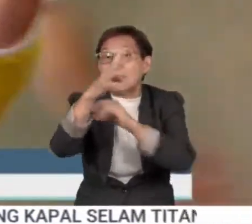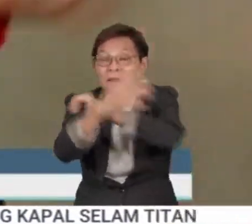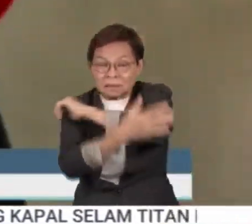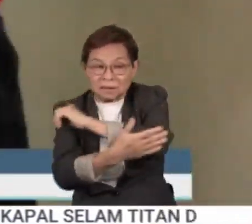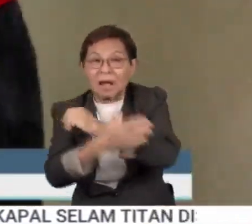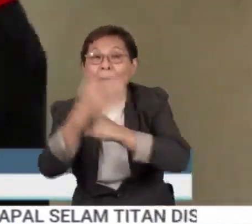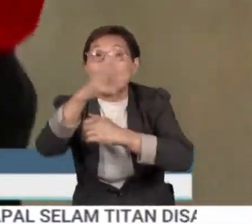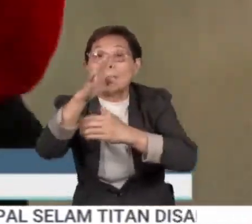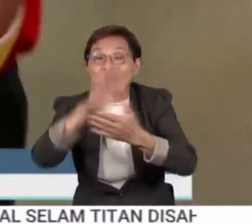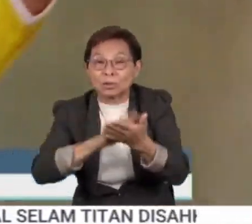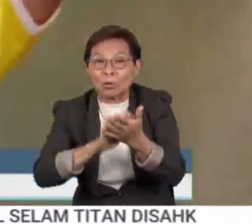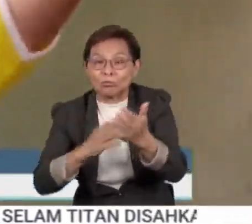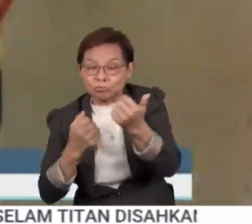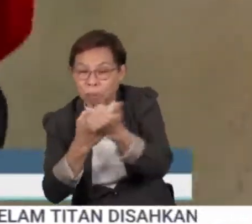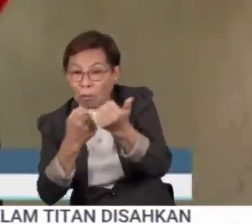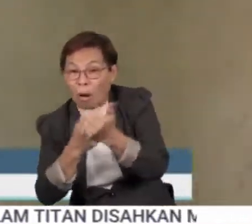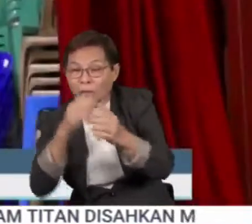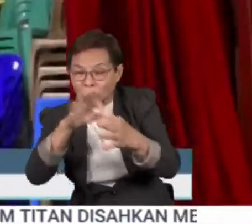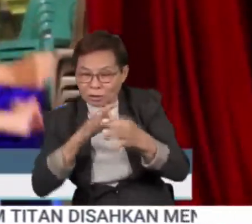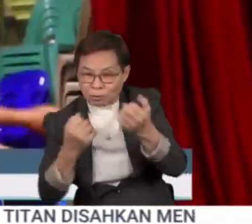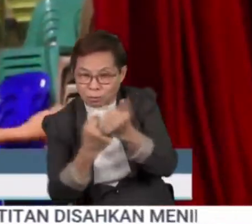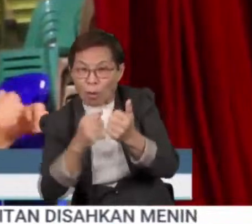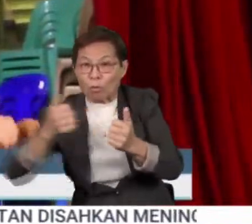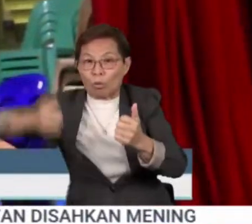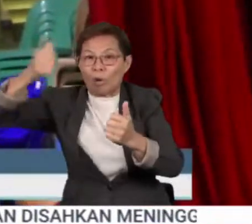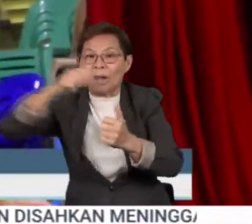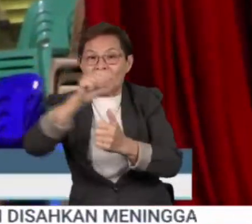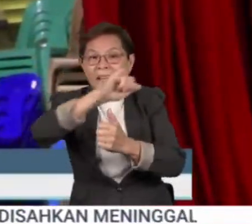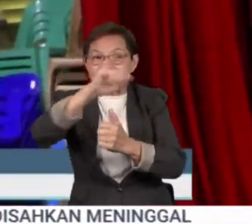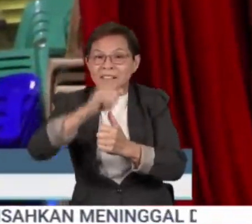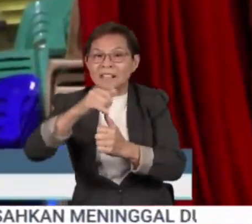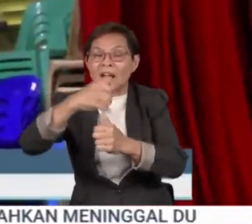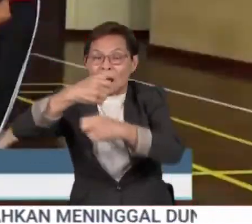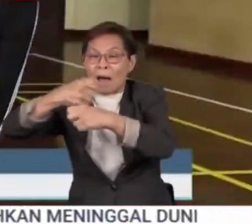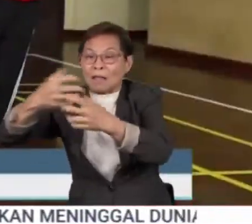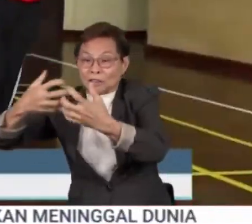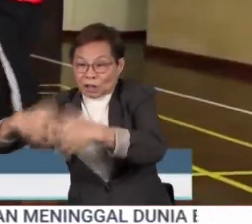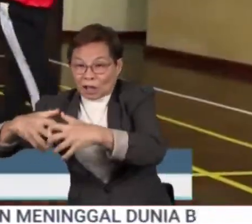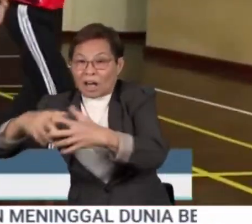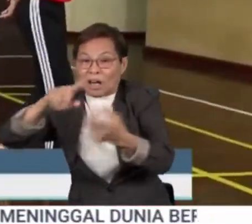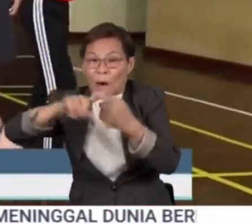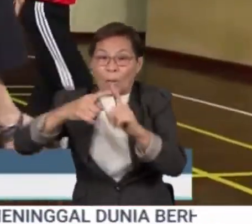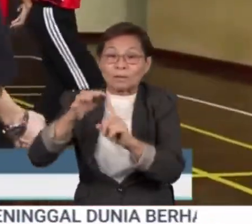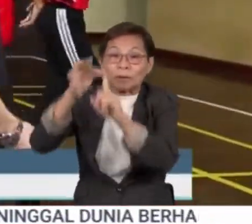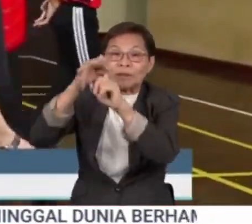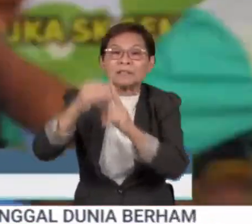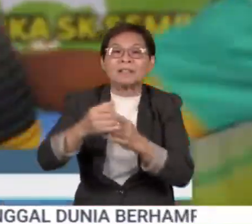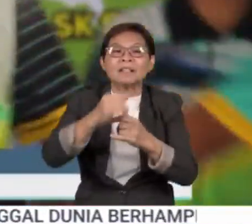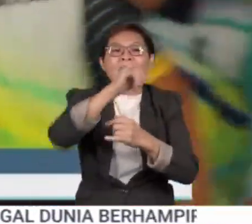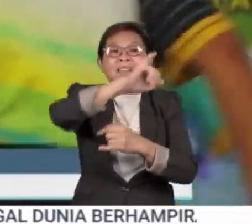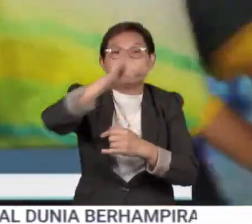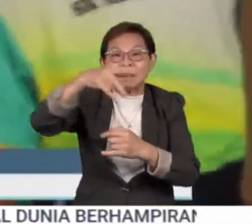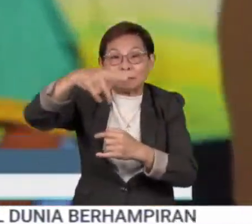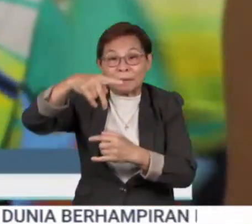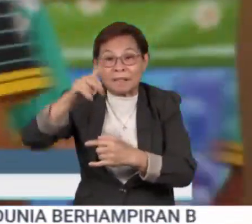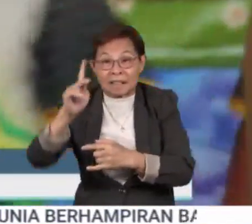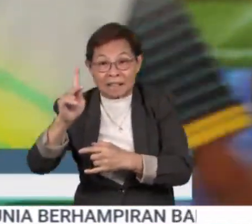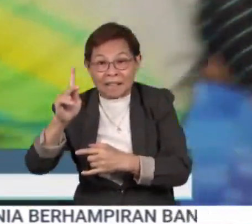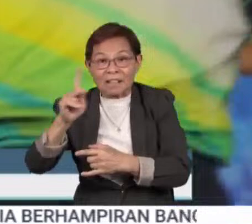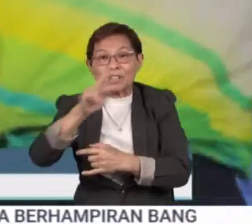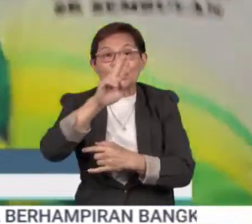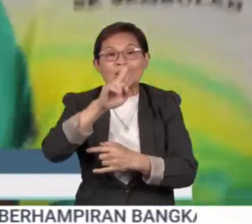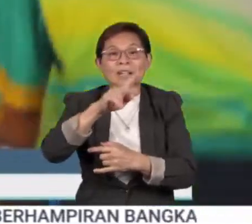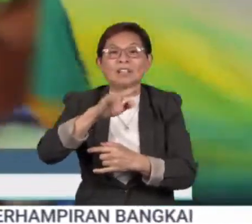Ia mendapat kerjasama penaja utama AJ Production bersama rakan strategik Jabatan Pendidikan Negeri Sabah,